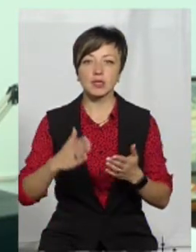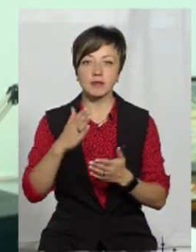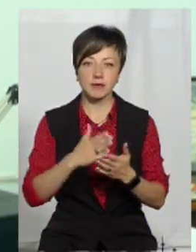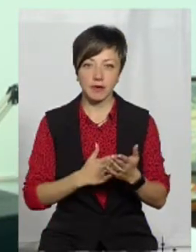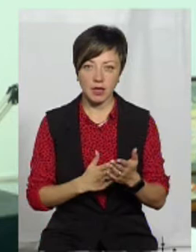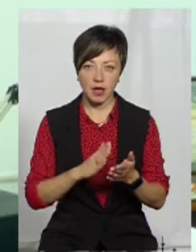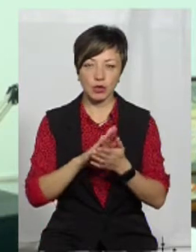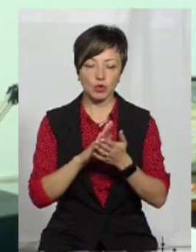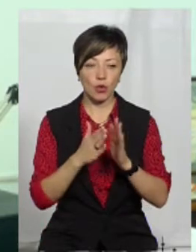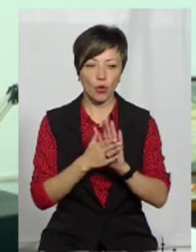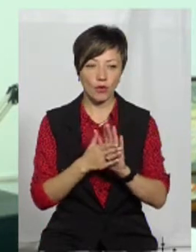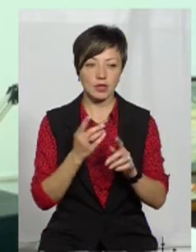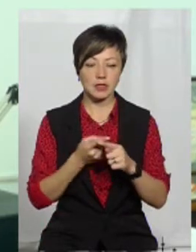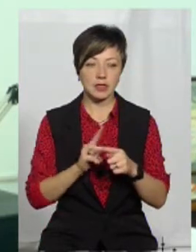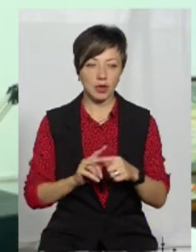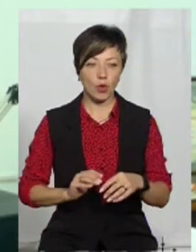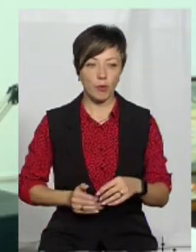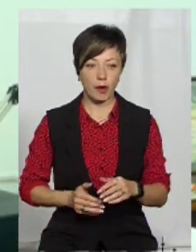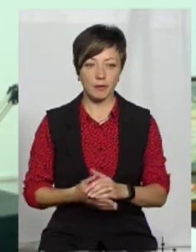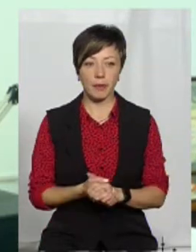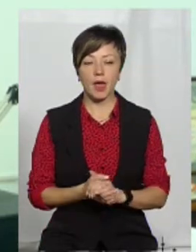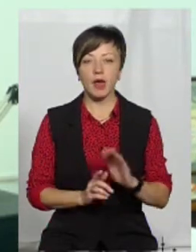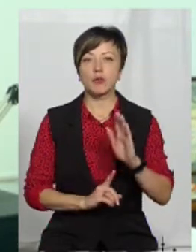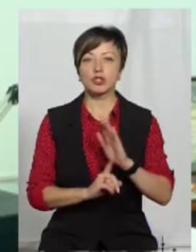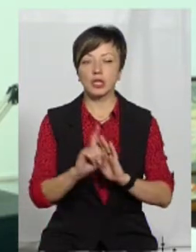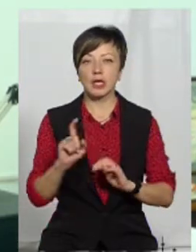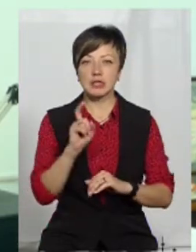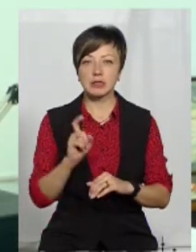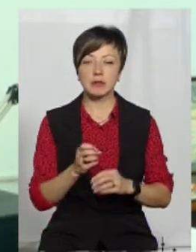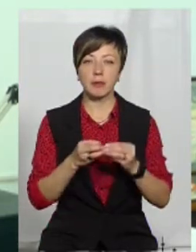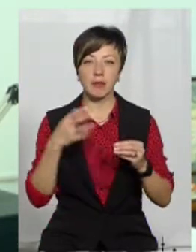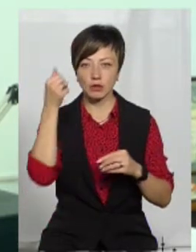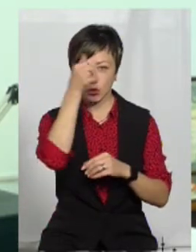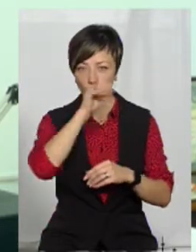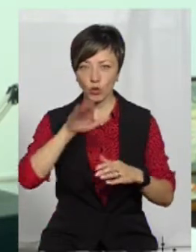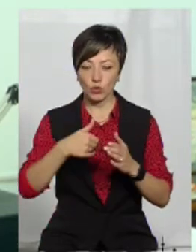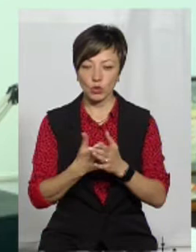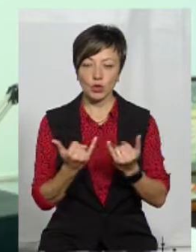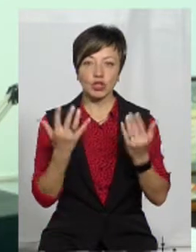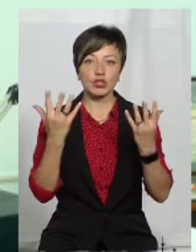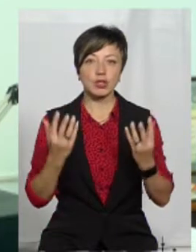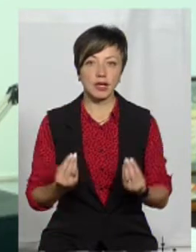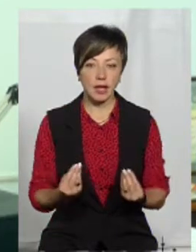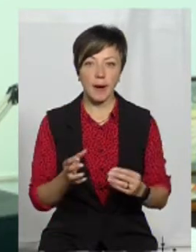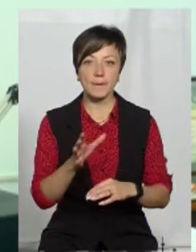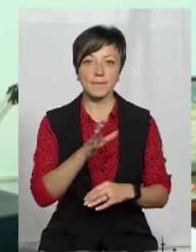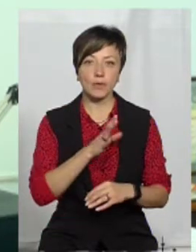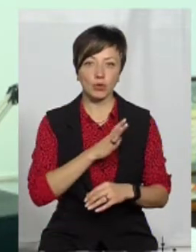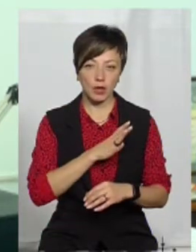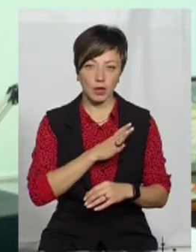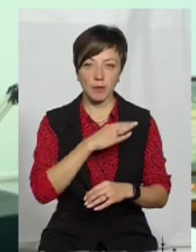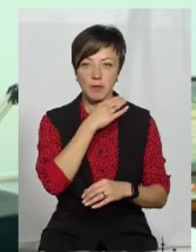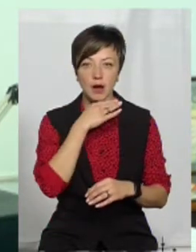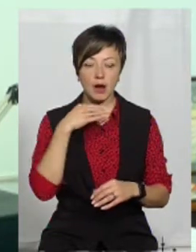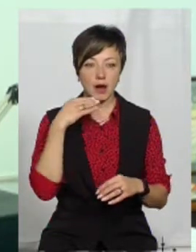концесійного договору з даною компанією. Починаючи з 2015 року по сьогоднішній день, були